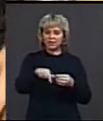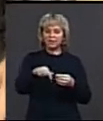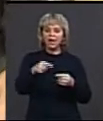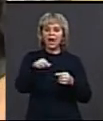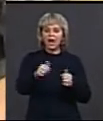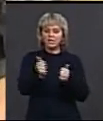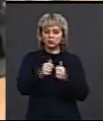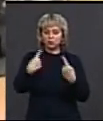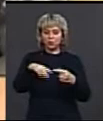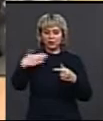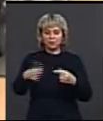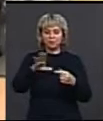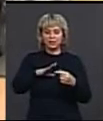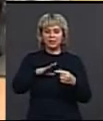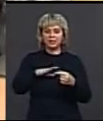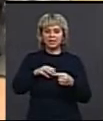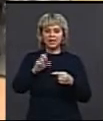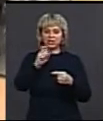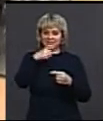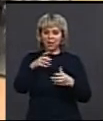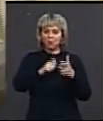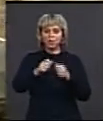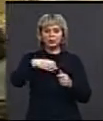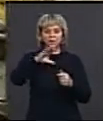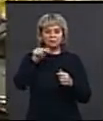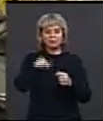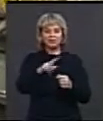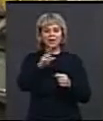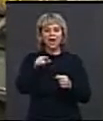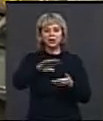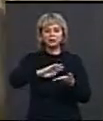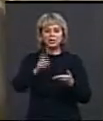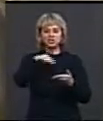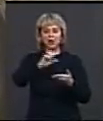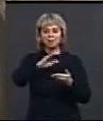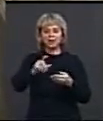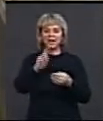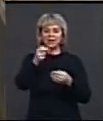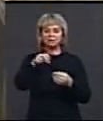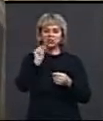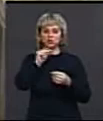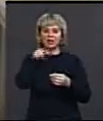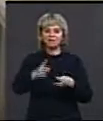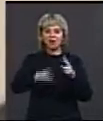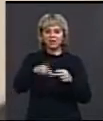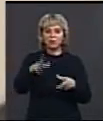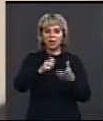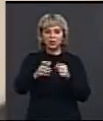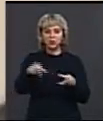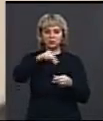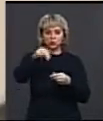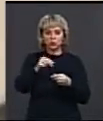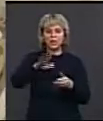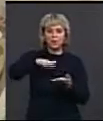а с другой стороны висели кисломолочными напитками. И как же без джамбы калмыцкого чая? Его варили с молоком, солью